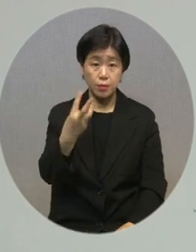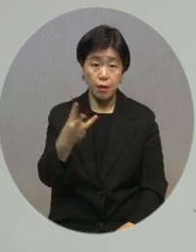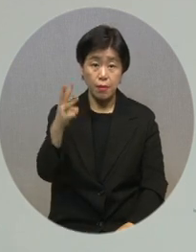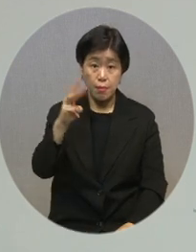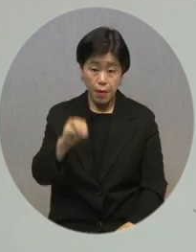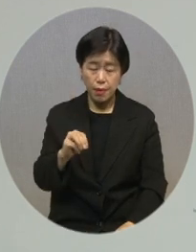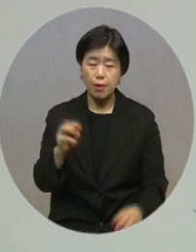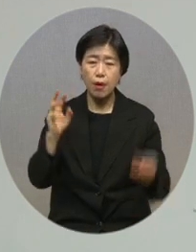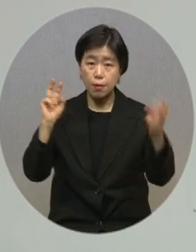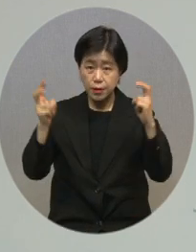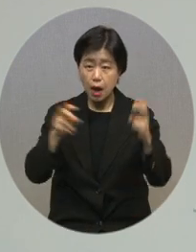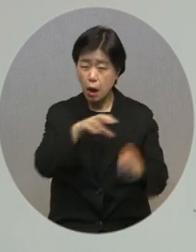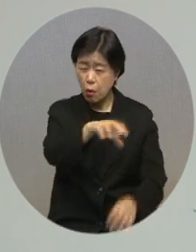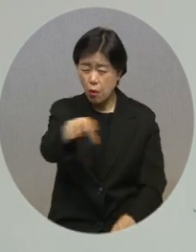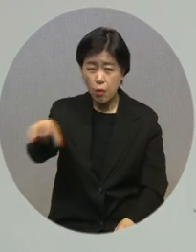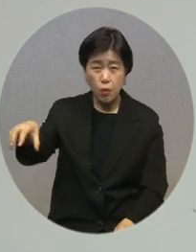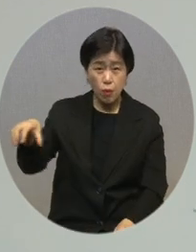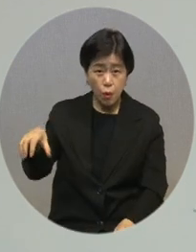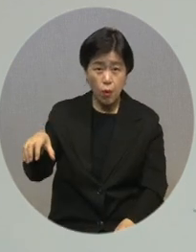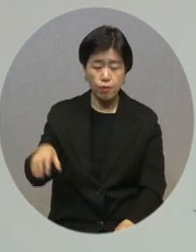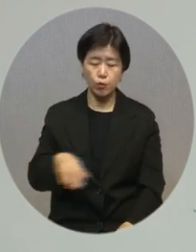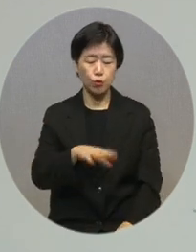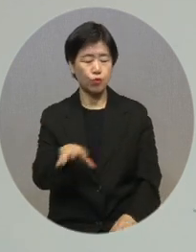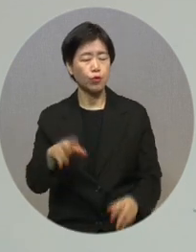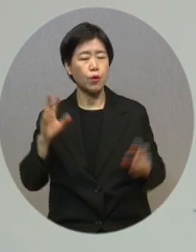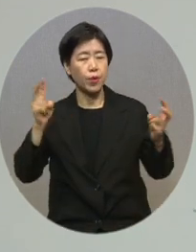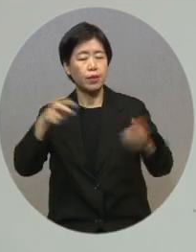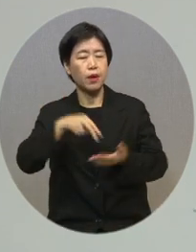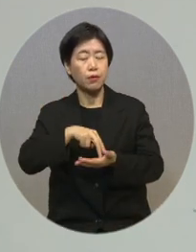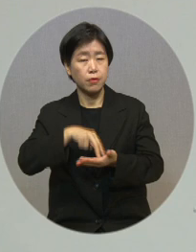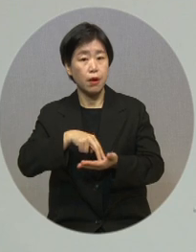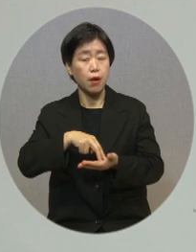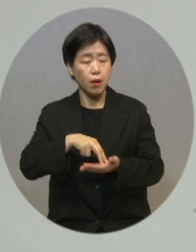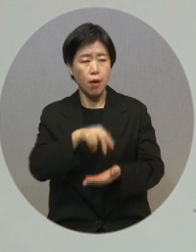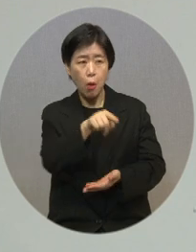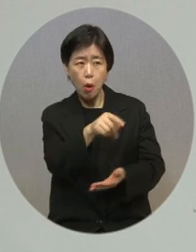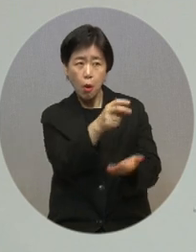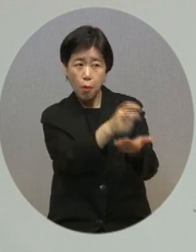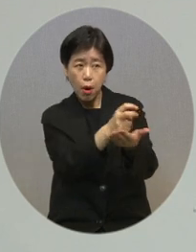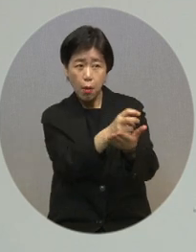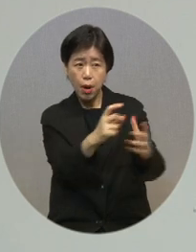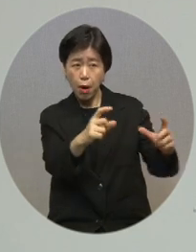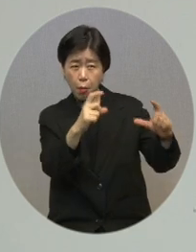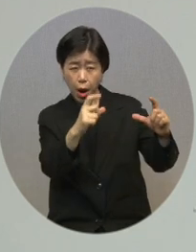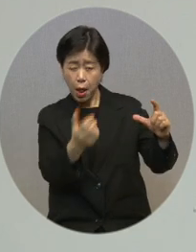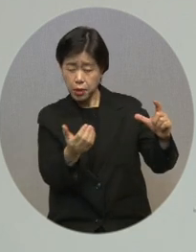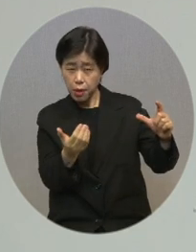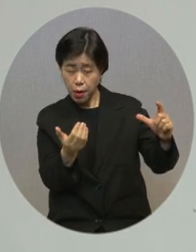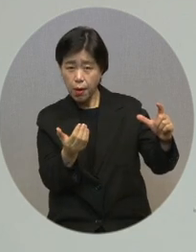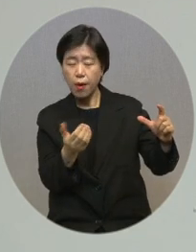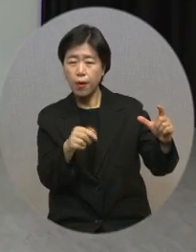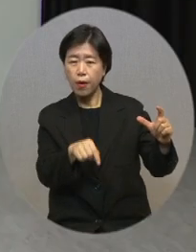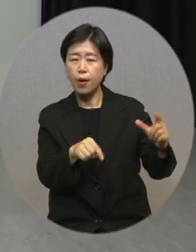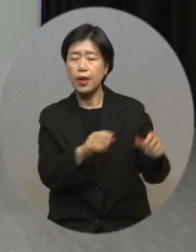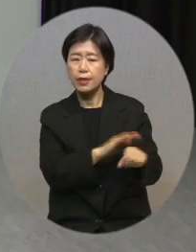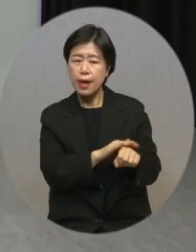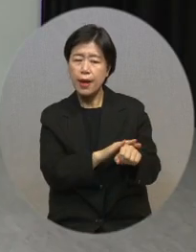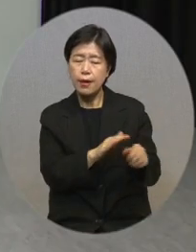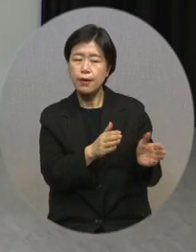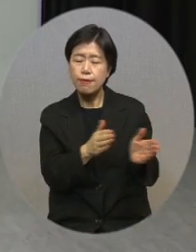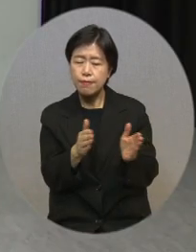스스로 예. 우리 사업장은 중대재해처벌법 준비를 어느 정도 하고 있는지를 자가진단을 하도록 한번 해봤습니다. 예.